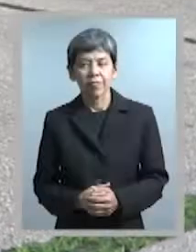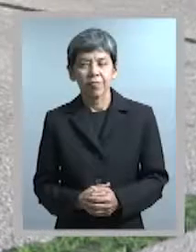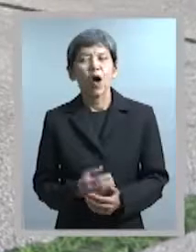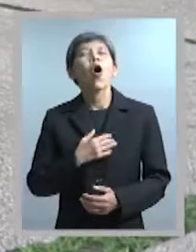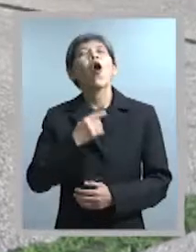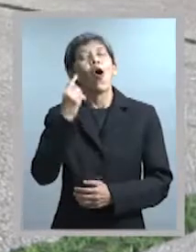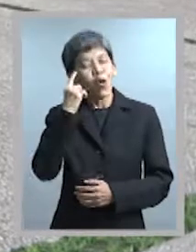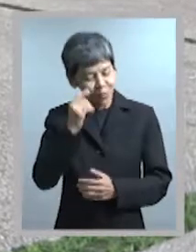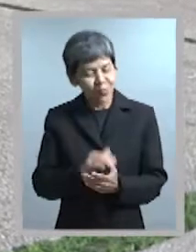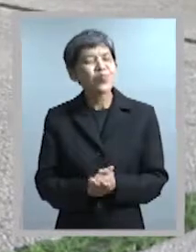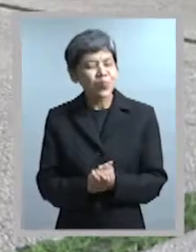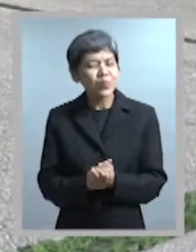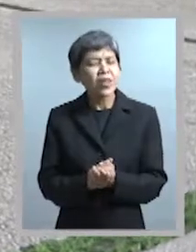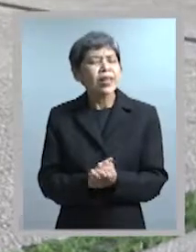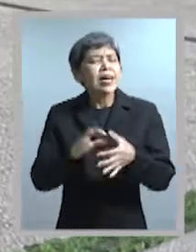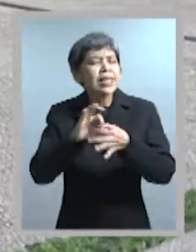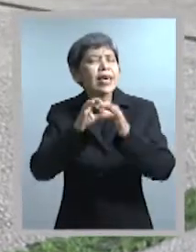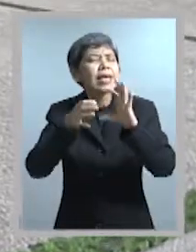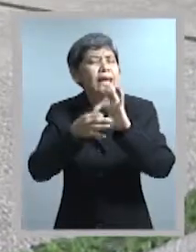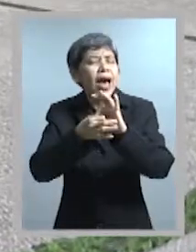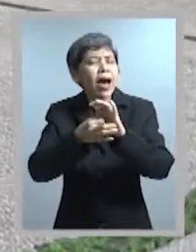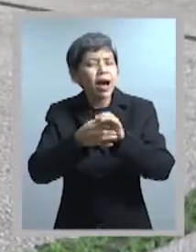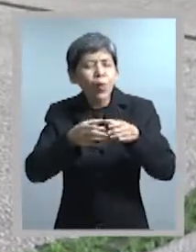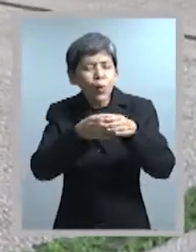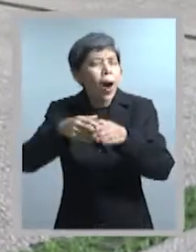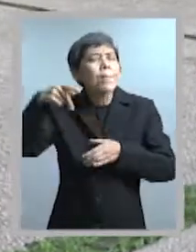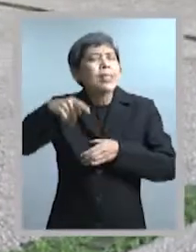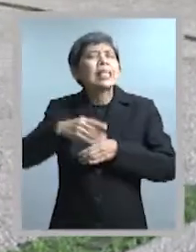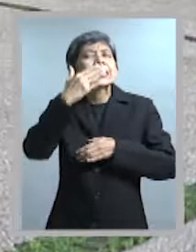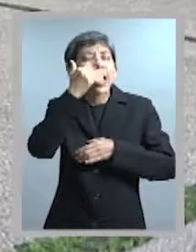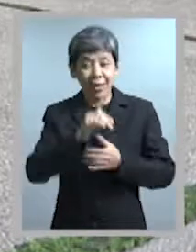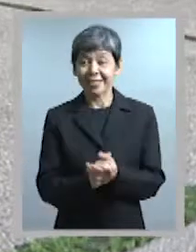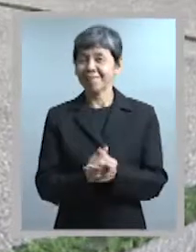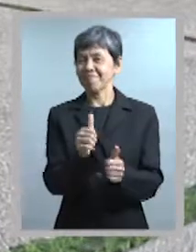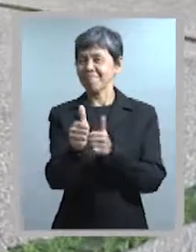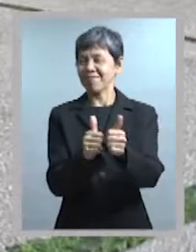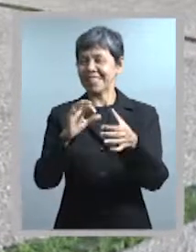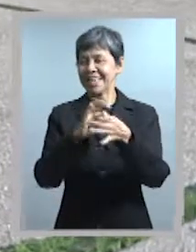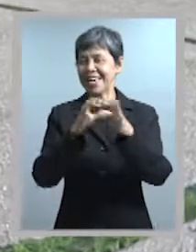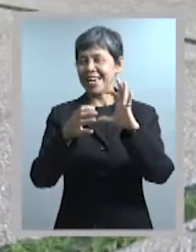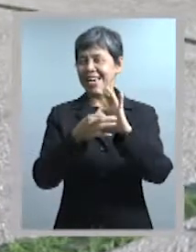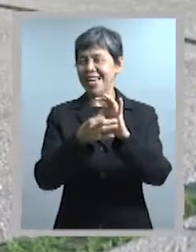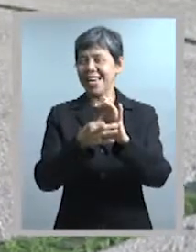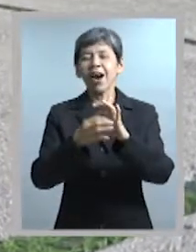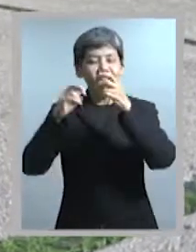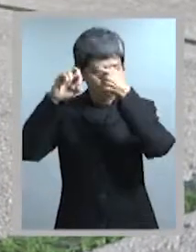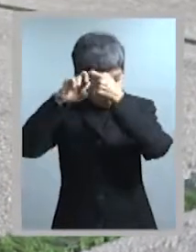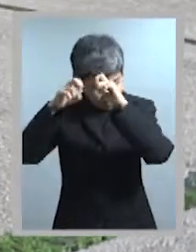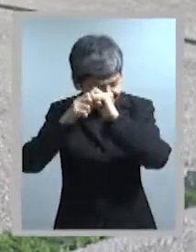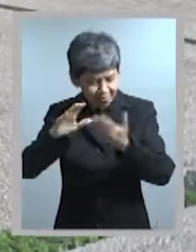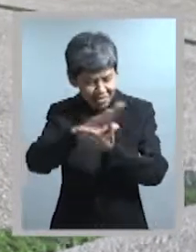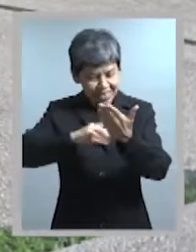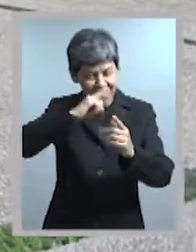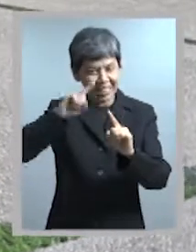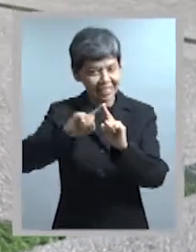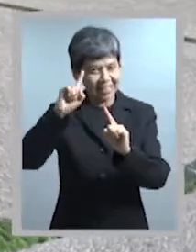ก็ผมรู้แล้วครับว่าทำไมเขาถึงเรียกว่ากีฬาคนพิเศษนะฮะเพราะว่านี่นะครับคือการแข่งขันกีฬาบุคคลออทิสติ